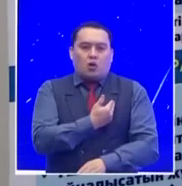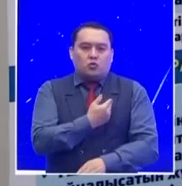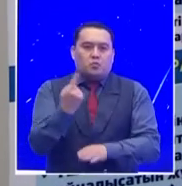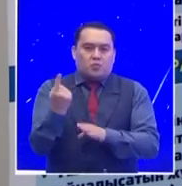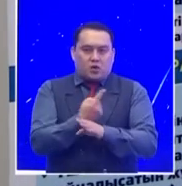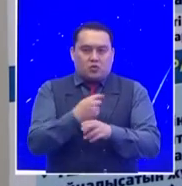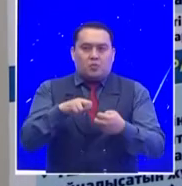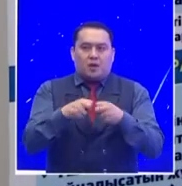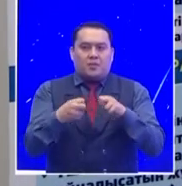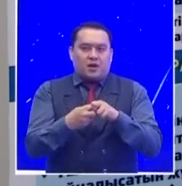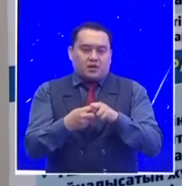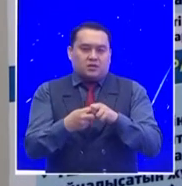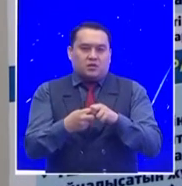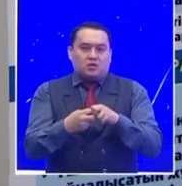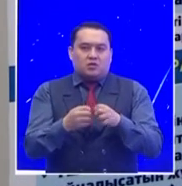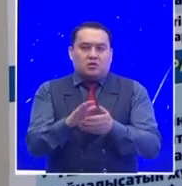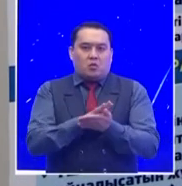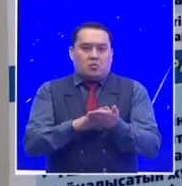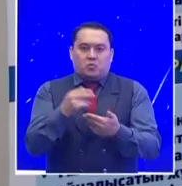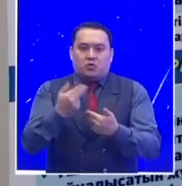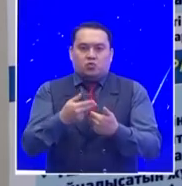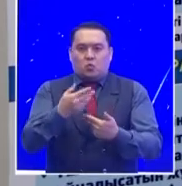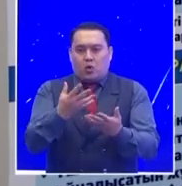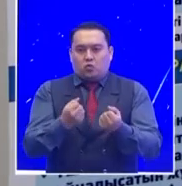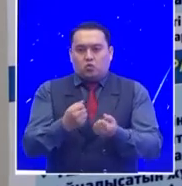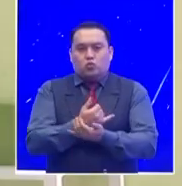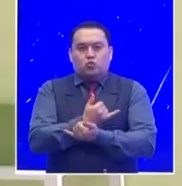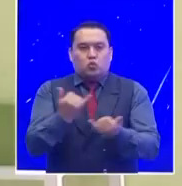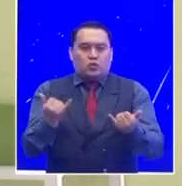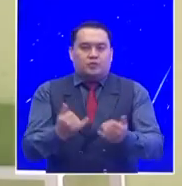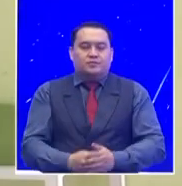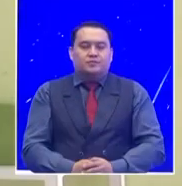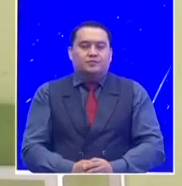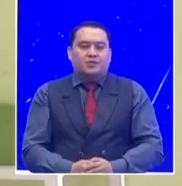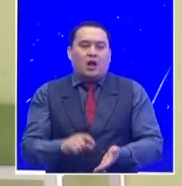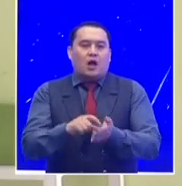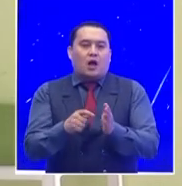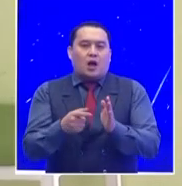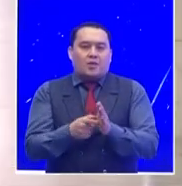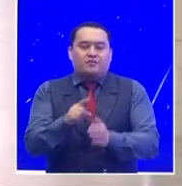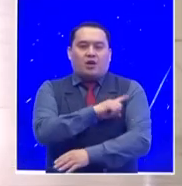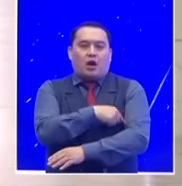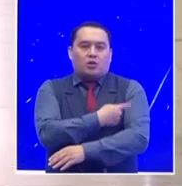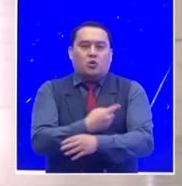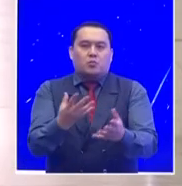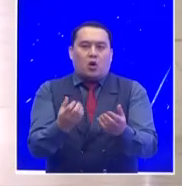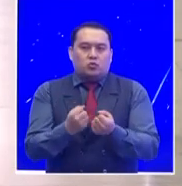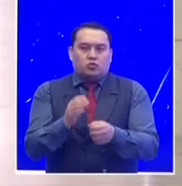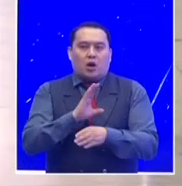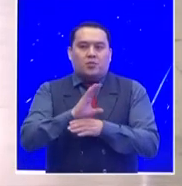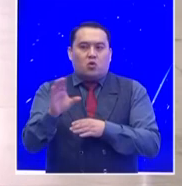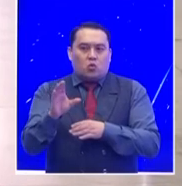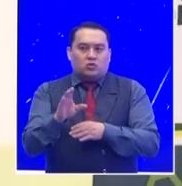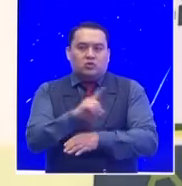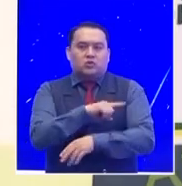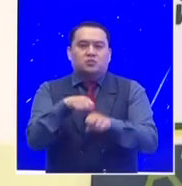впервые столкнулся с ОСМС, не вижу никаких препятствий для получения услуг. Попав в кабинет участкового врача, получаете направление к